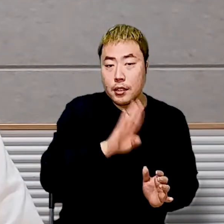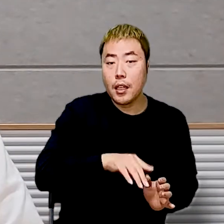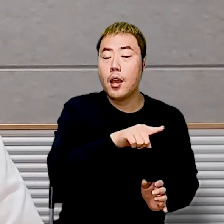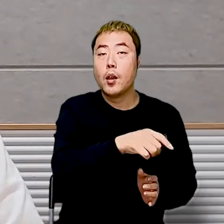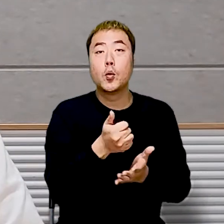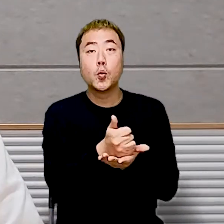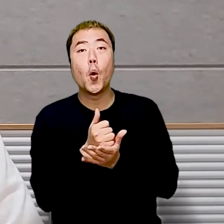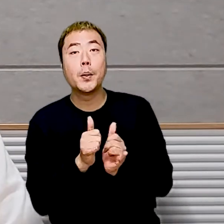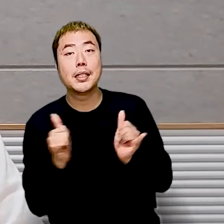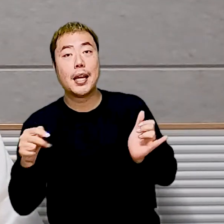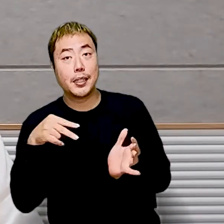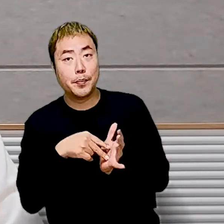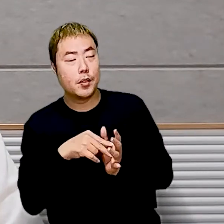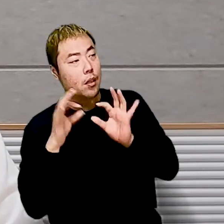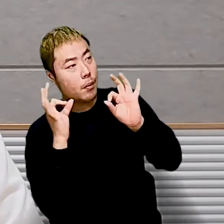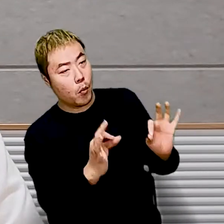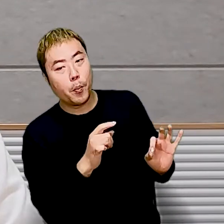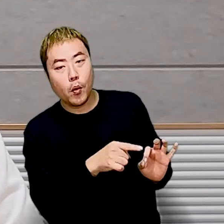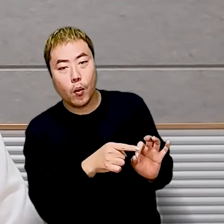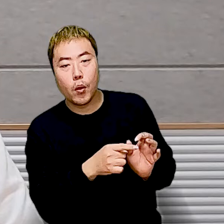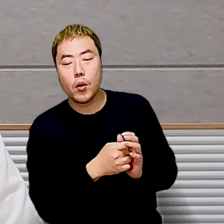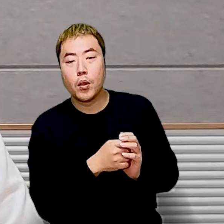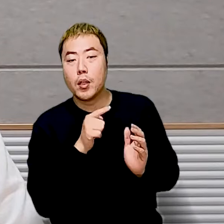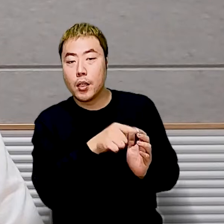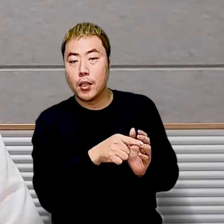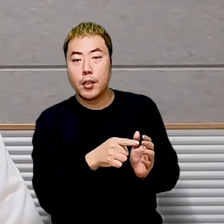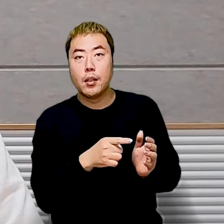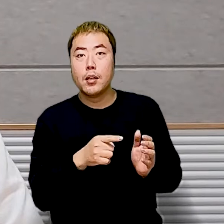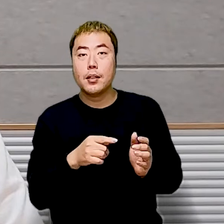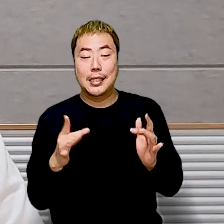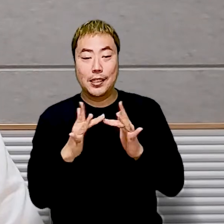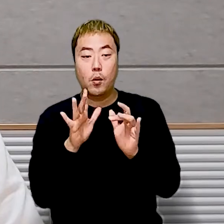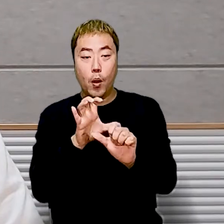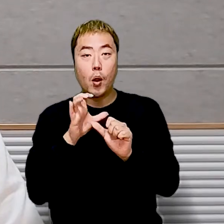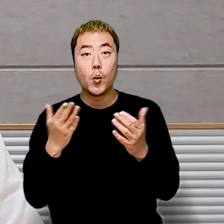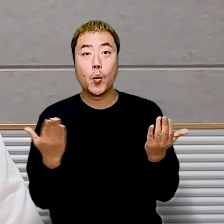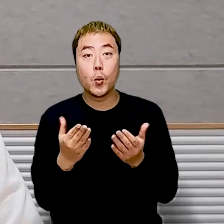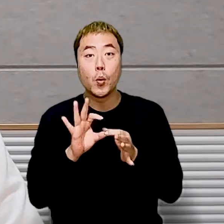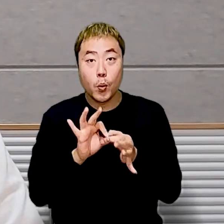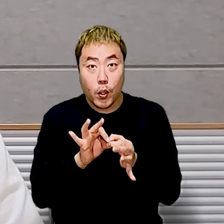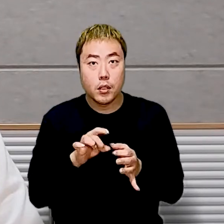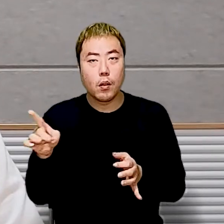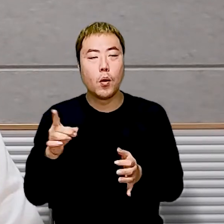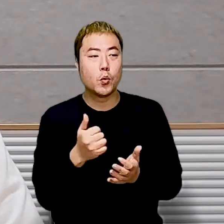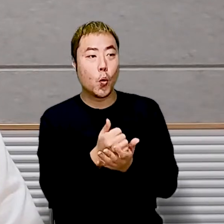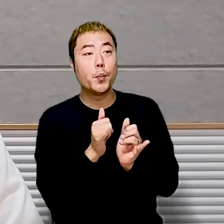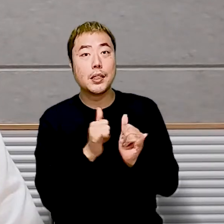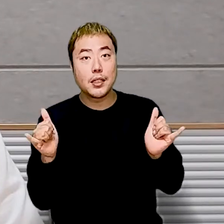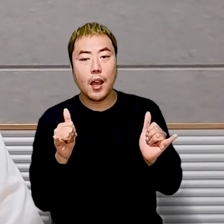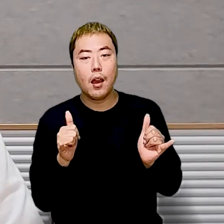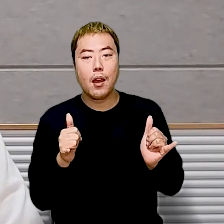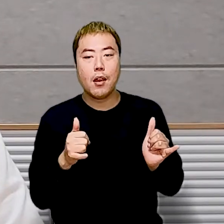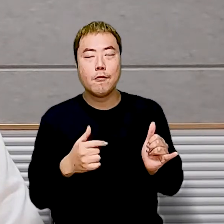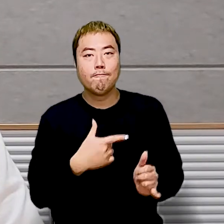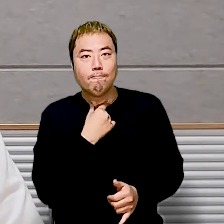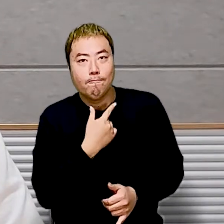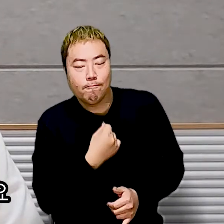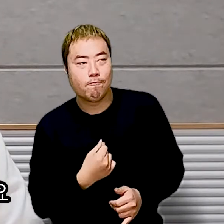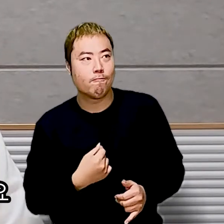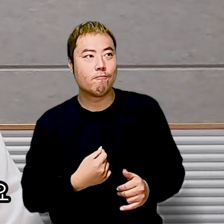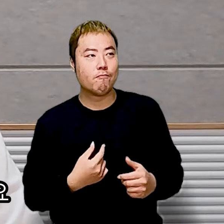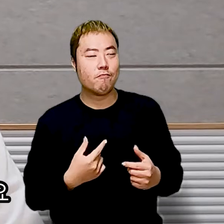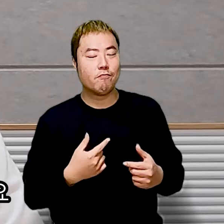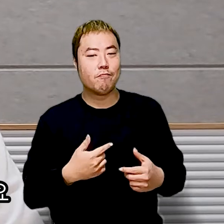소비자의 입장에서 보면 플랫폼 노동을 통해서 이 소비자의 욕구가